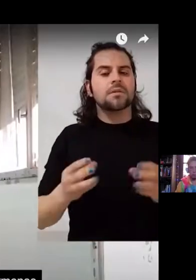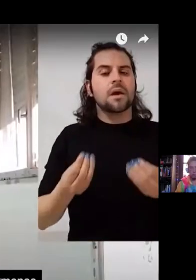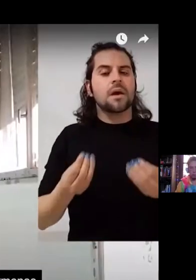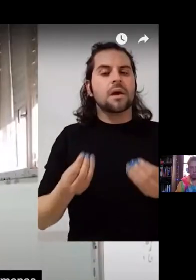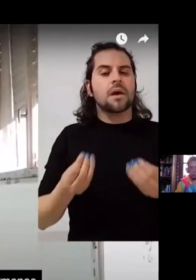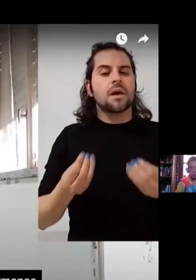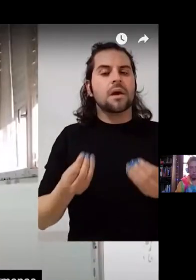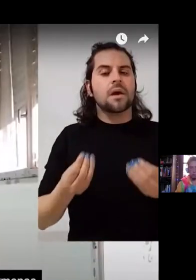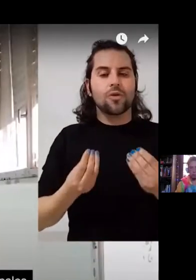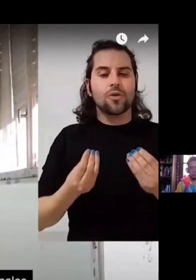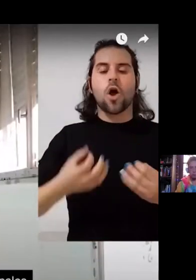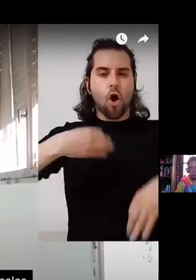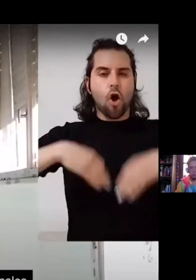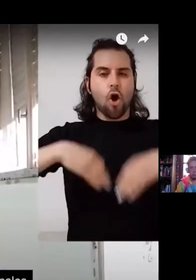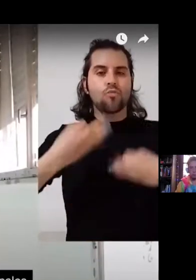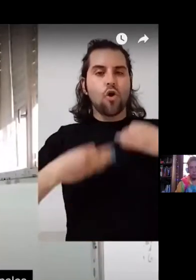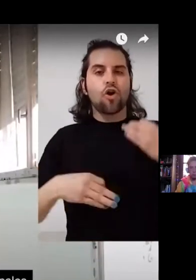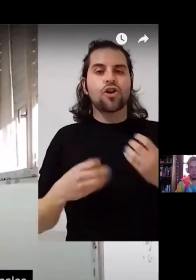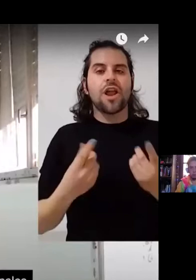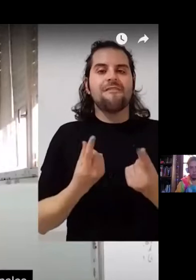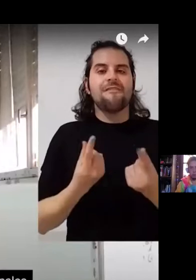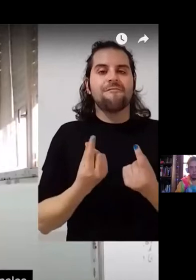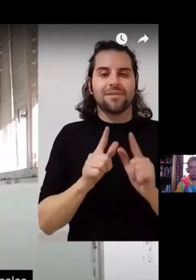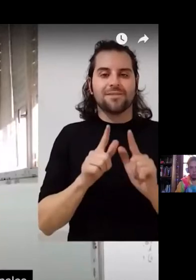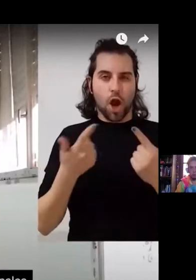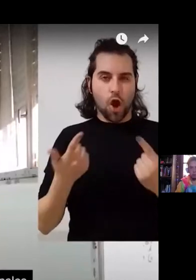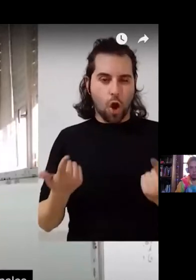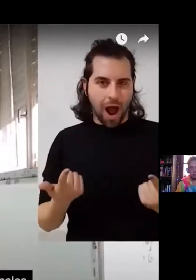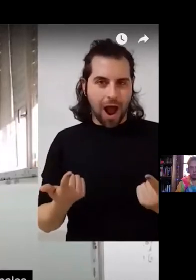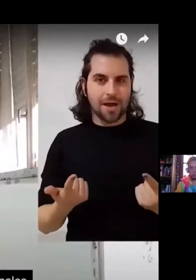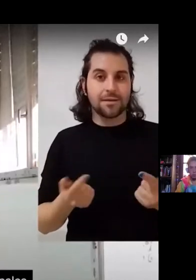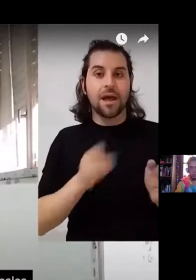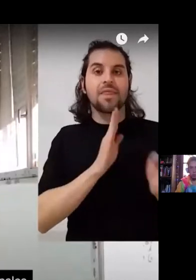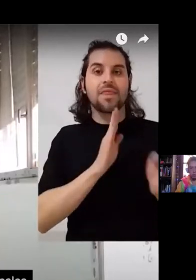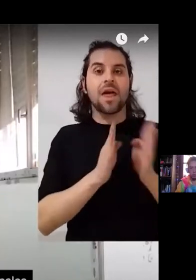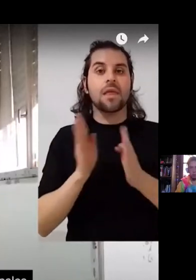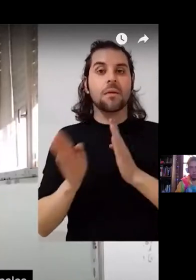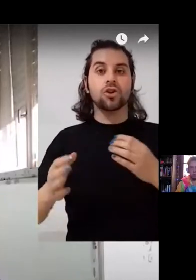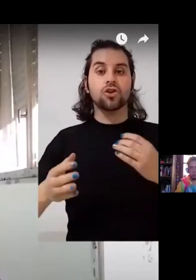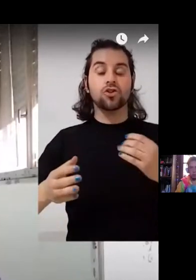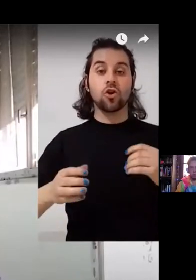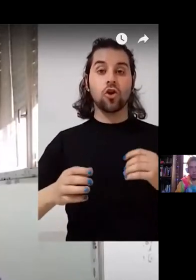L'Assemblée a commencé pour pouvoir